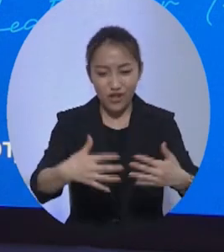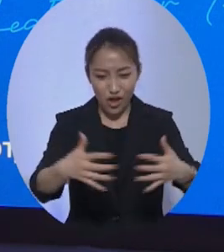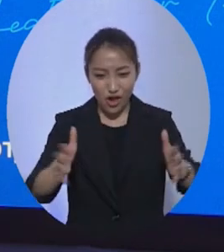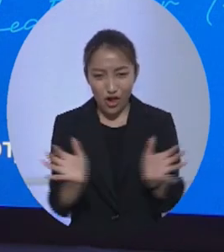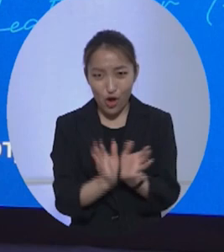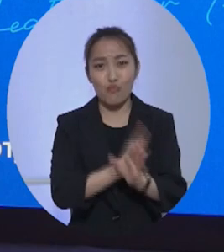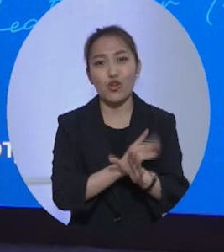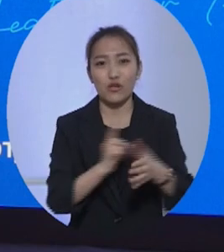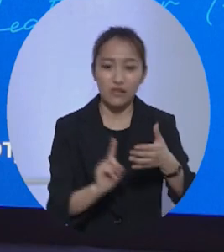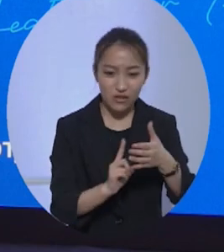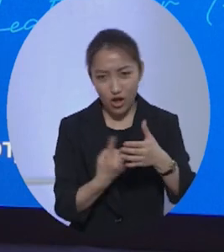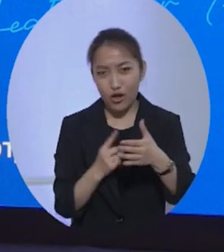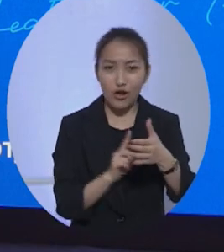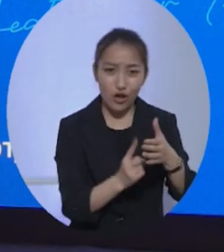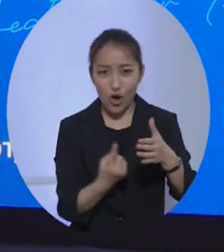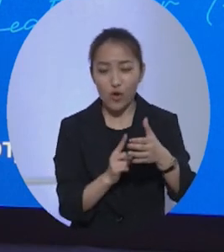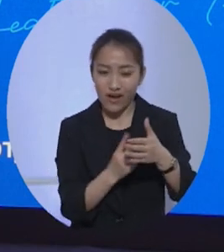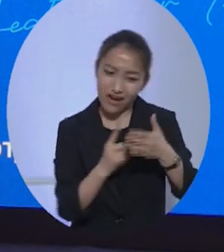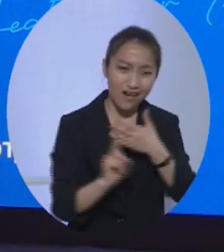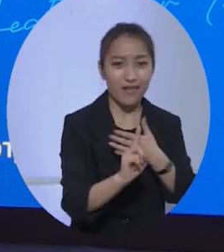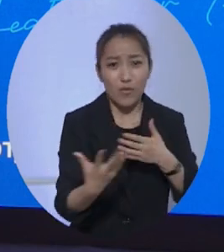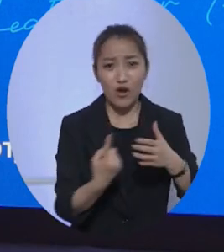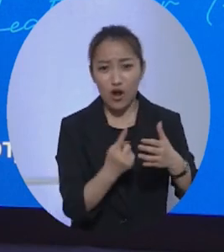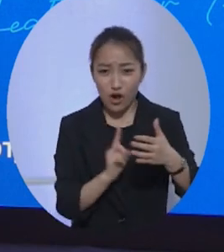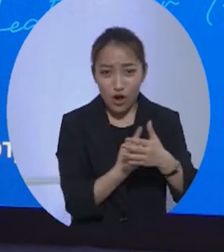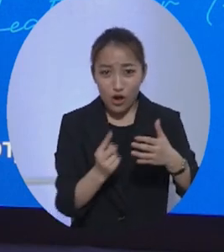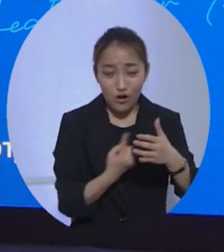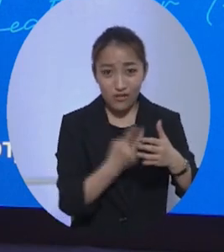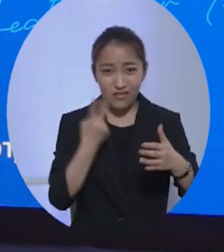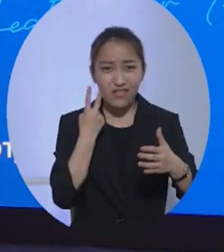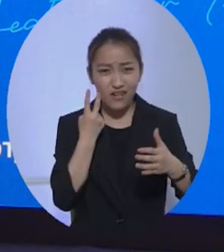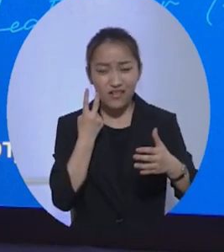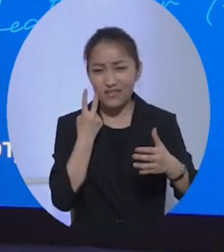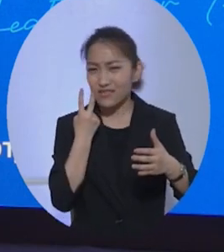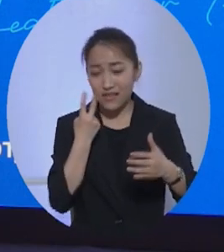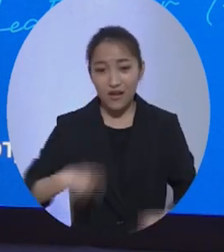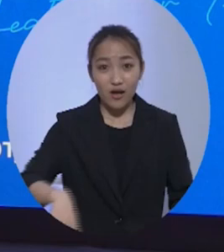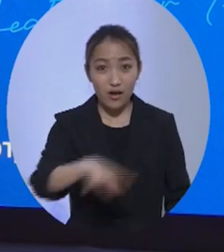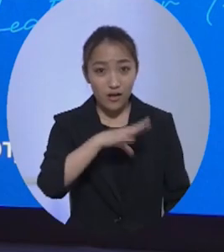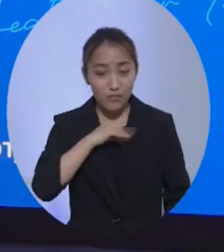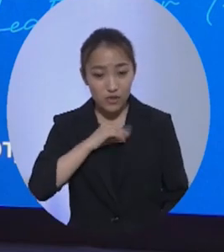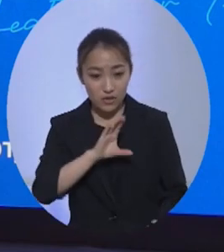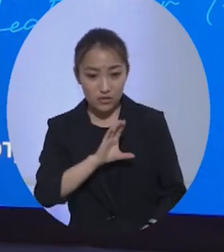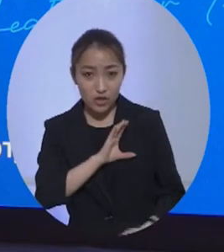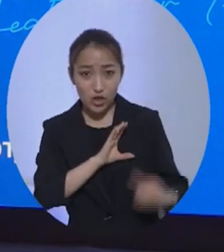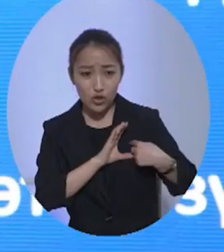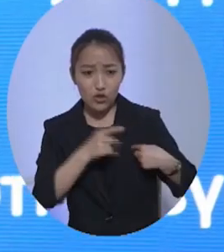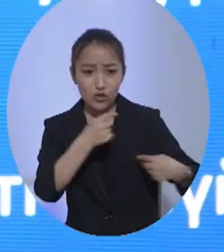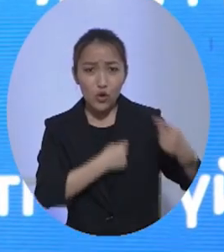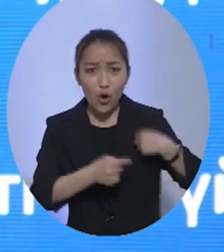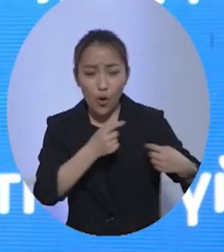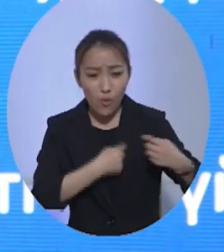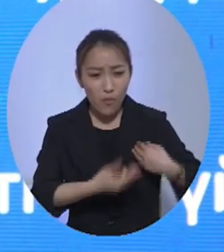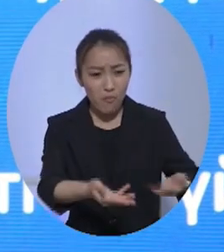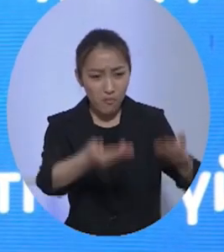идэм. Шууд гар ицмөр. Яагаад гэвэл бид ерөөсөө хин сэтгэл зүйн зовлон авчираад байгаа юм бэ